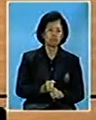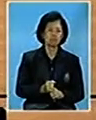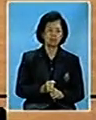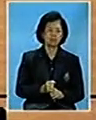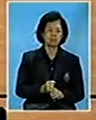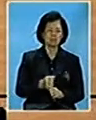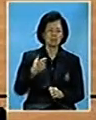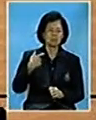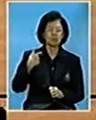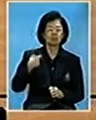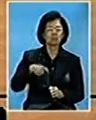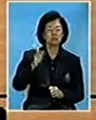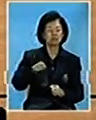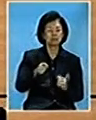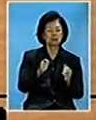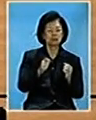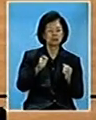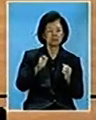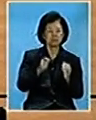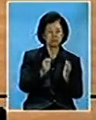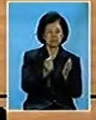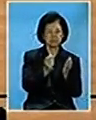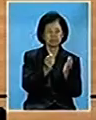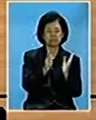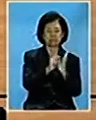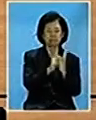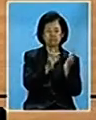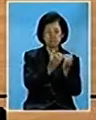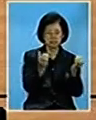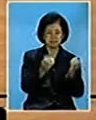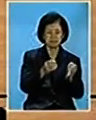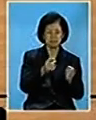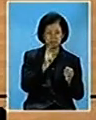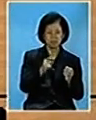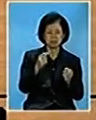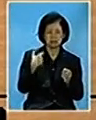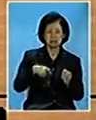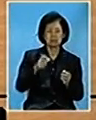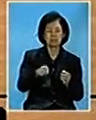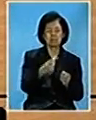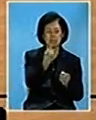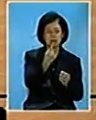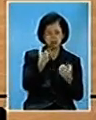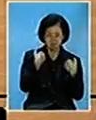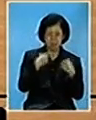ศาลรัฐธรรมนูญแทบจะเรียกได้ว่าเป็นศาลเดียวก็ว่าได้ที่มีการข่ม